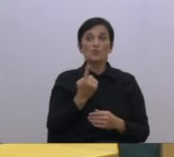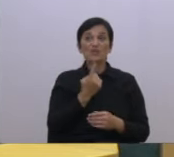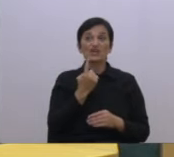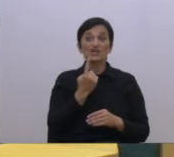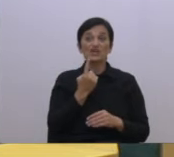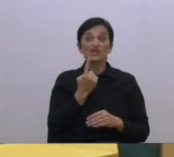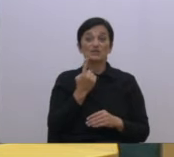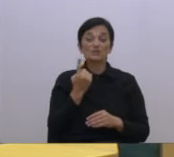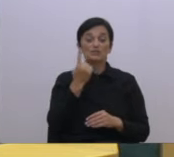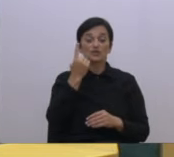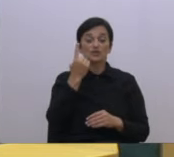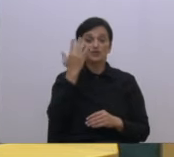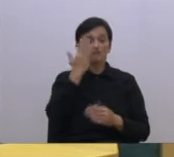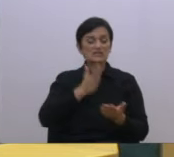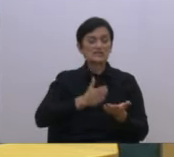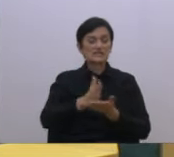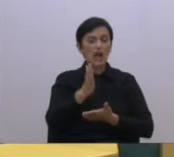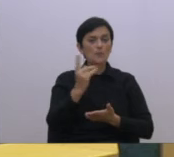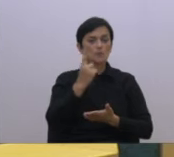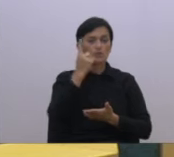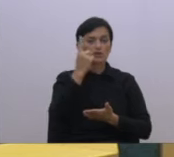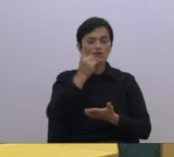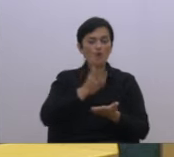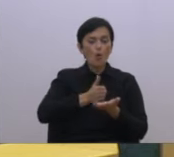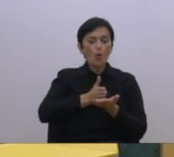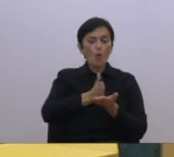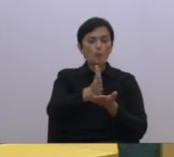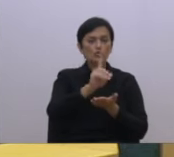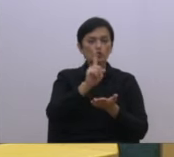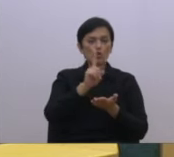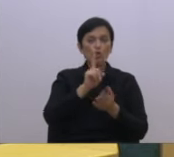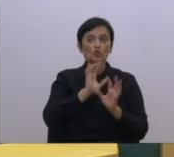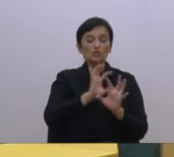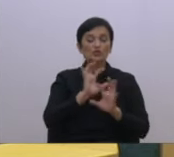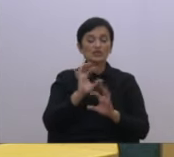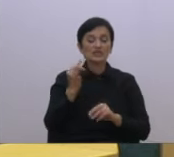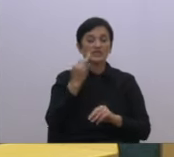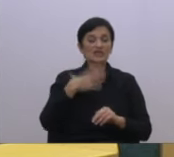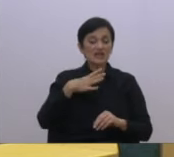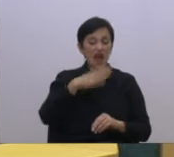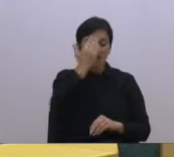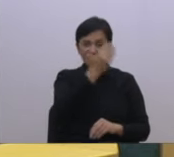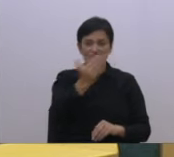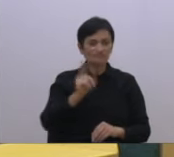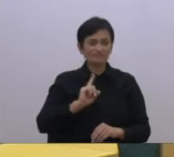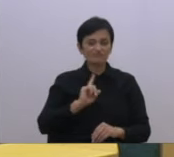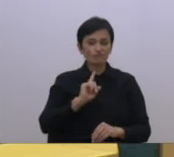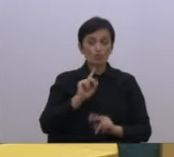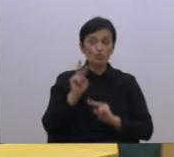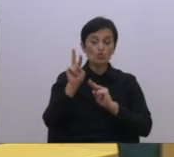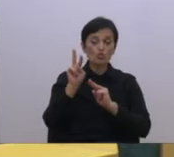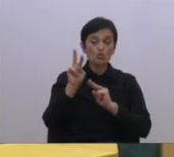უპირველესი სამიზნე და უპირველესი ობიექტი იმისა, რომ იზრუნონ ინტერესებზე, არის არა ქართველი ხალხი, არამედ ისინი უყურებენ,